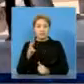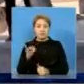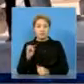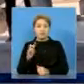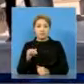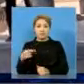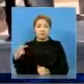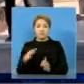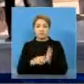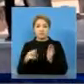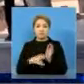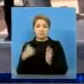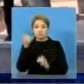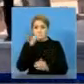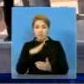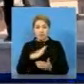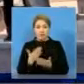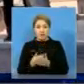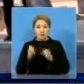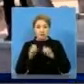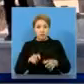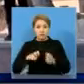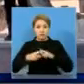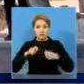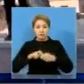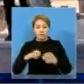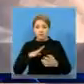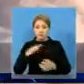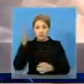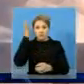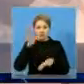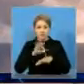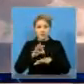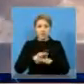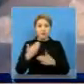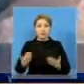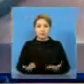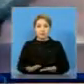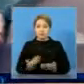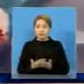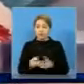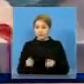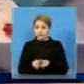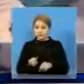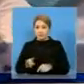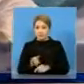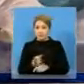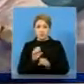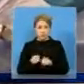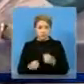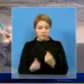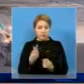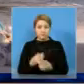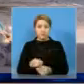с 1972 года. Мусорная проблема – настоящая головная боль для жителей. Ведь таким макаром и крысы могут появиться,